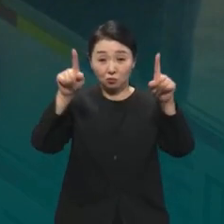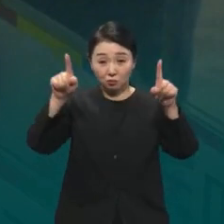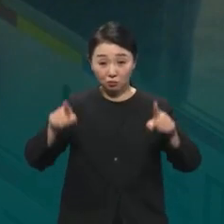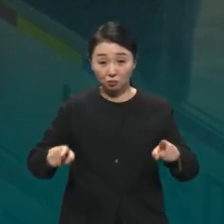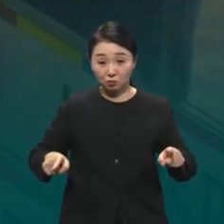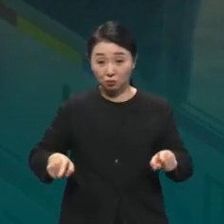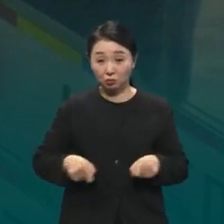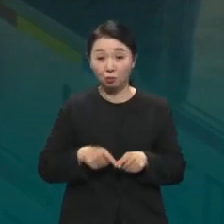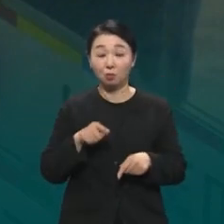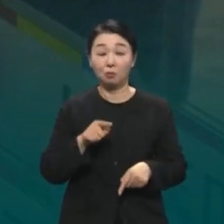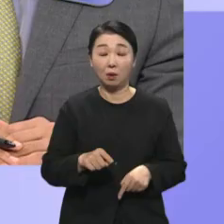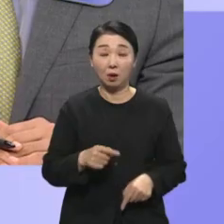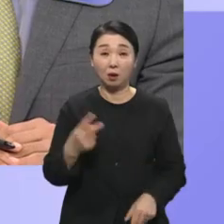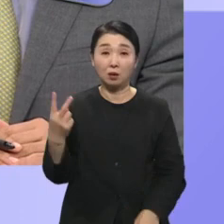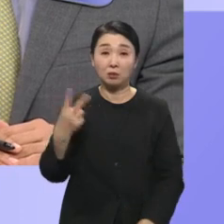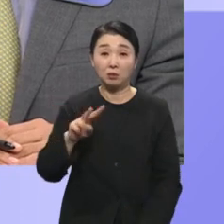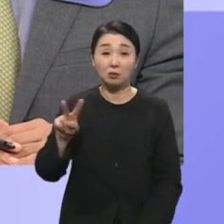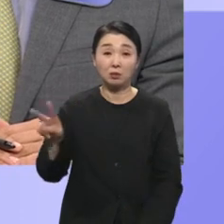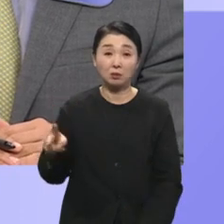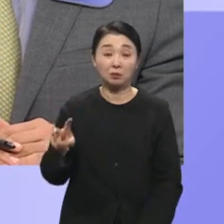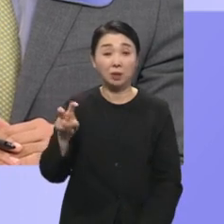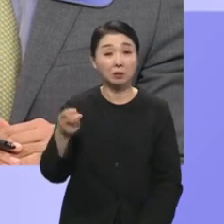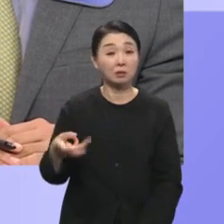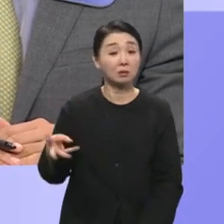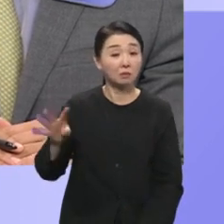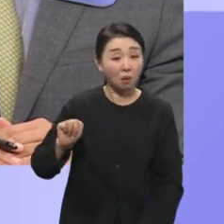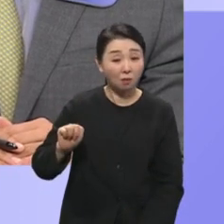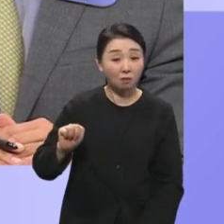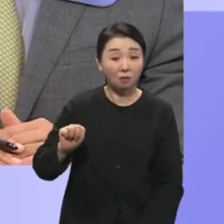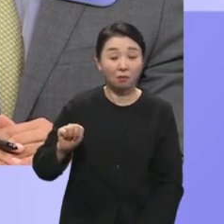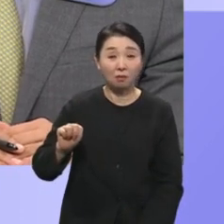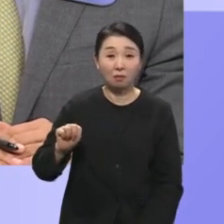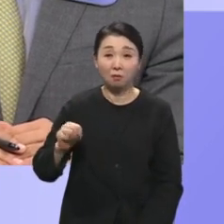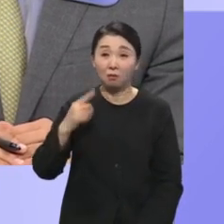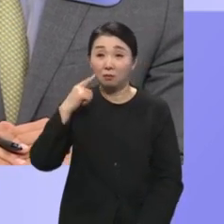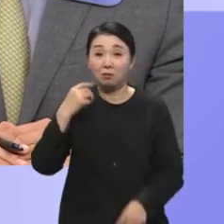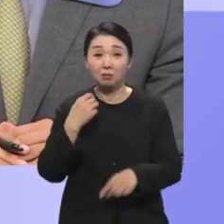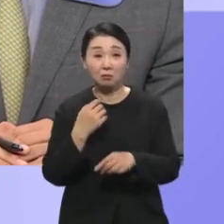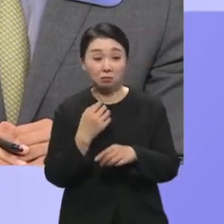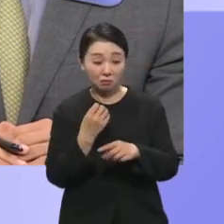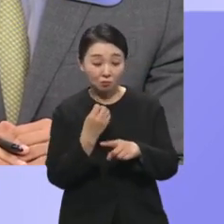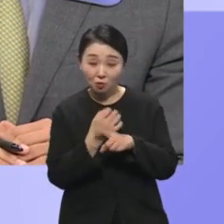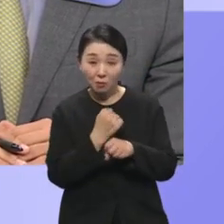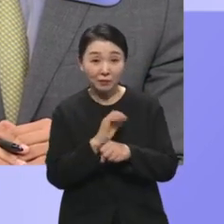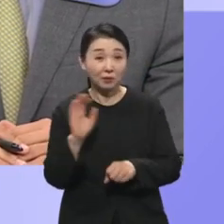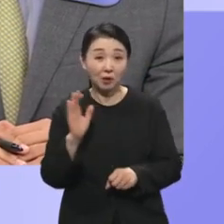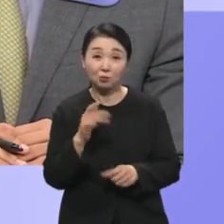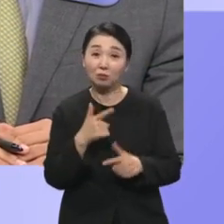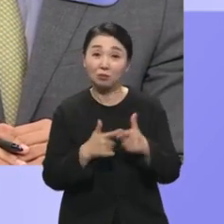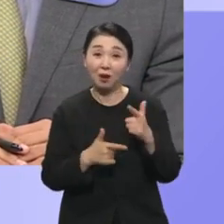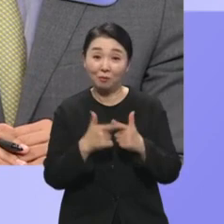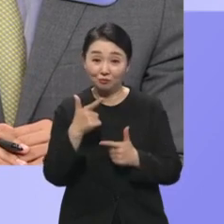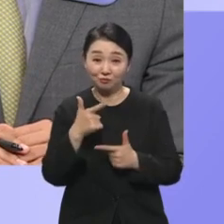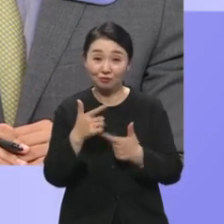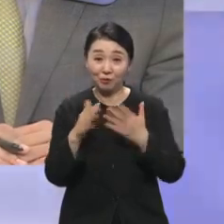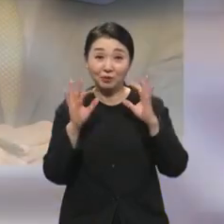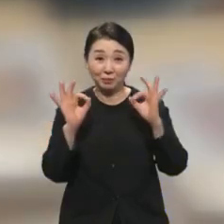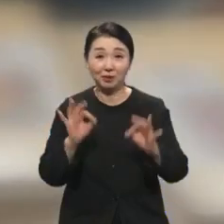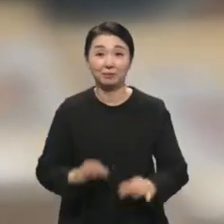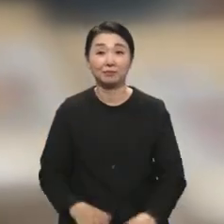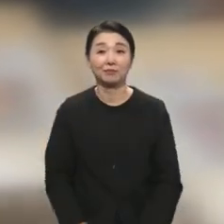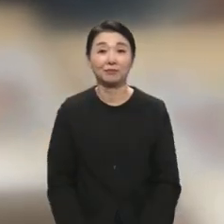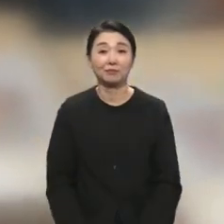도마길래 2,220 억 원인지 자 뭐 금로 만든 거 아니고 나무라고 했는데 자 영상 좀 보면서 이야기를